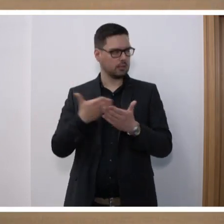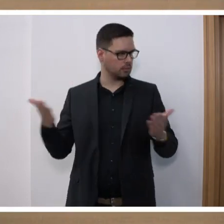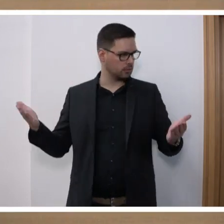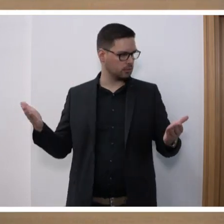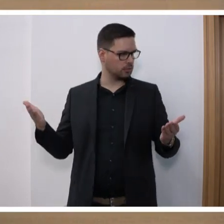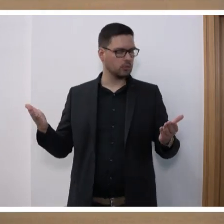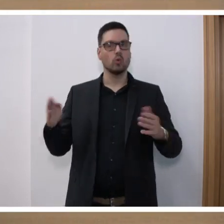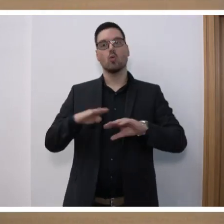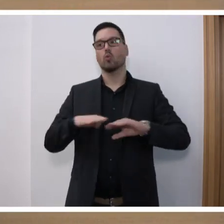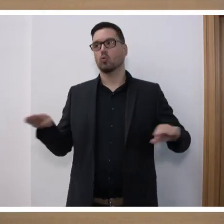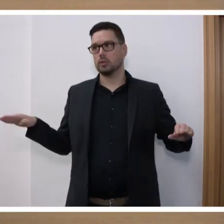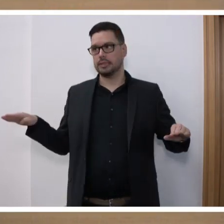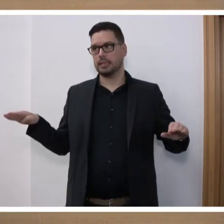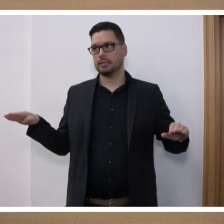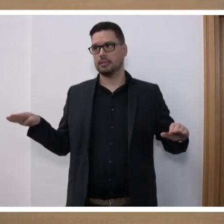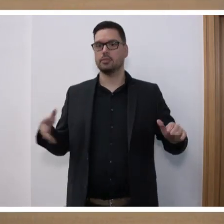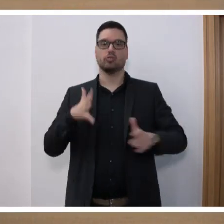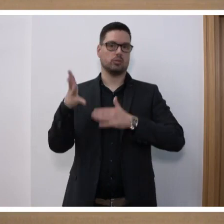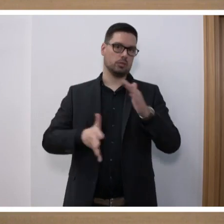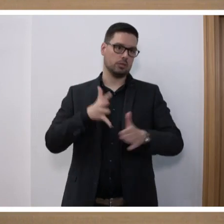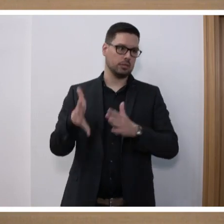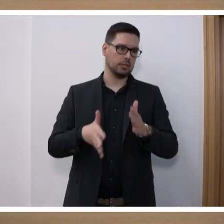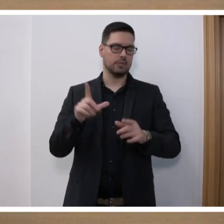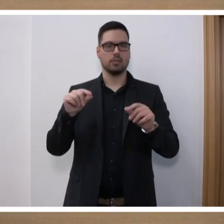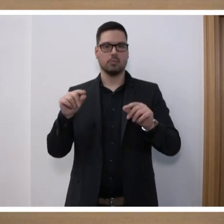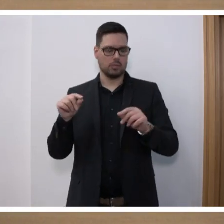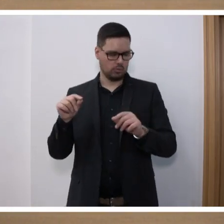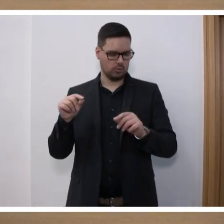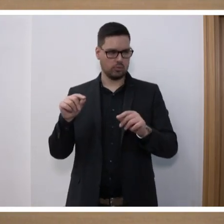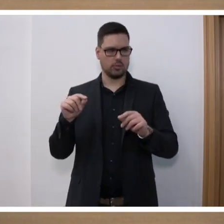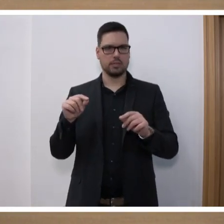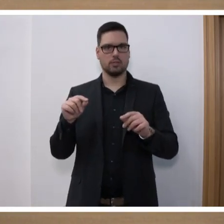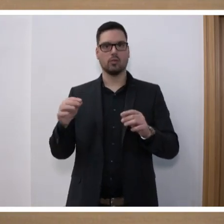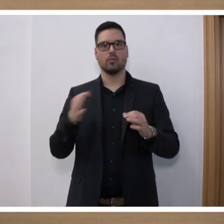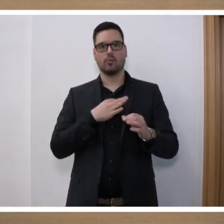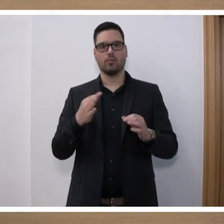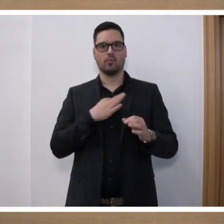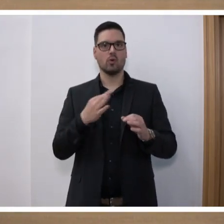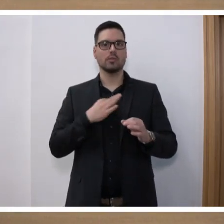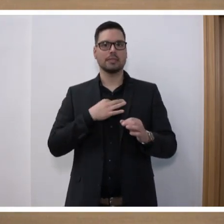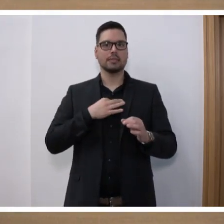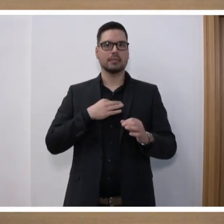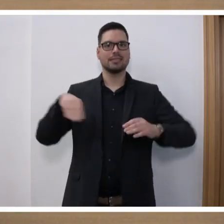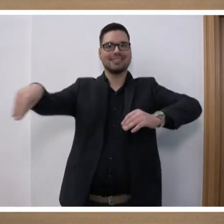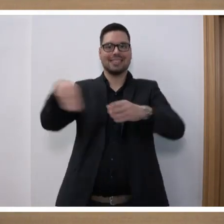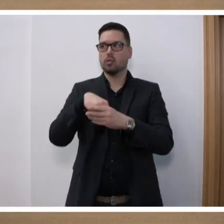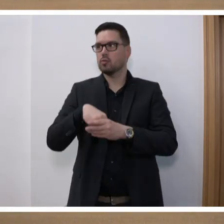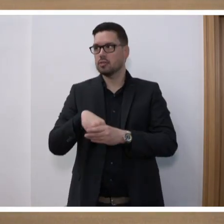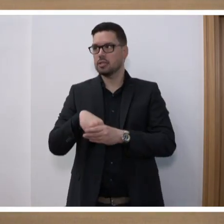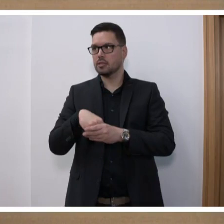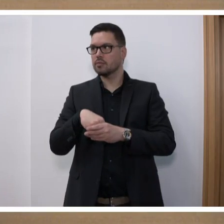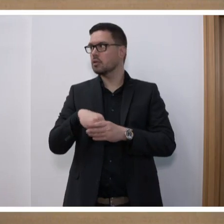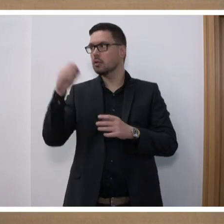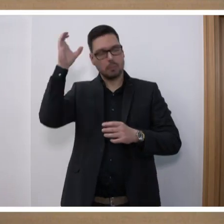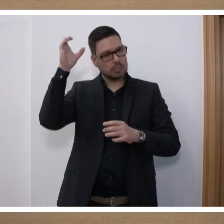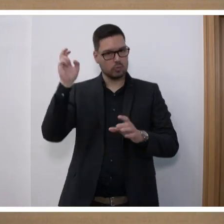ganz grundsätzlich etwas dazu sagen. Was bedeutet denn für uns eigentlich inklusive Bildung und Teilhabe? Denn es ist ein ganz wichtiges Thema